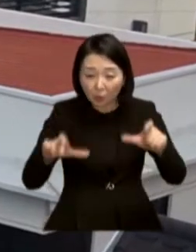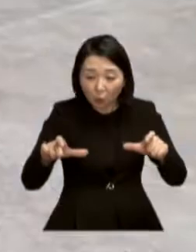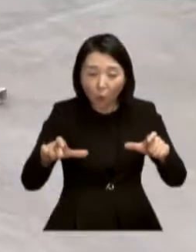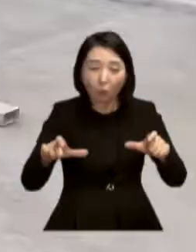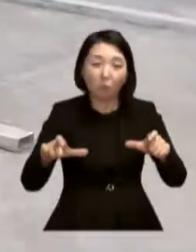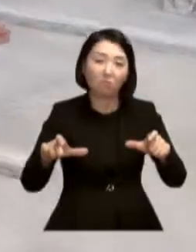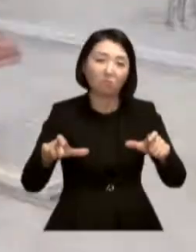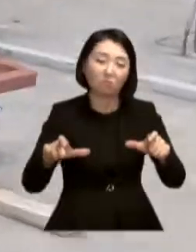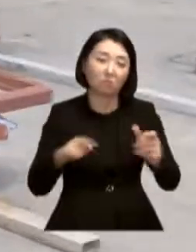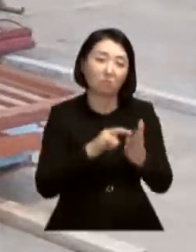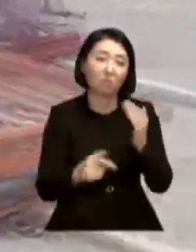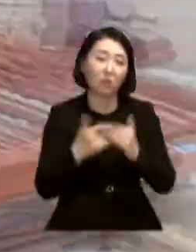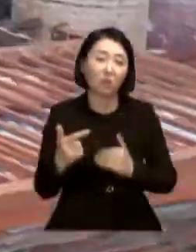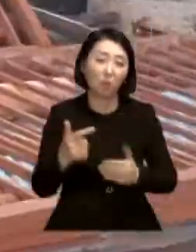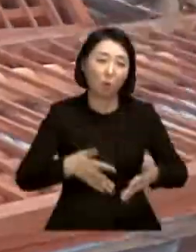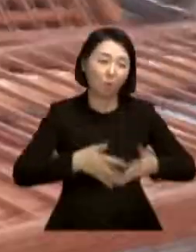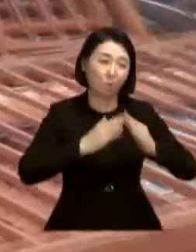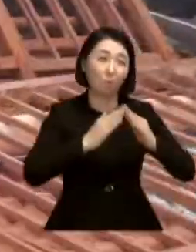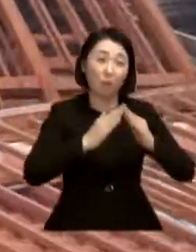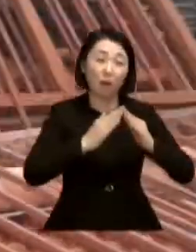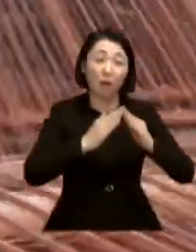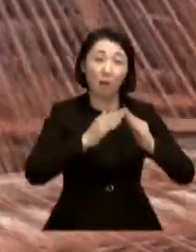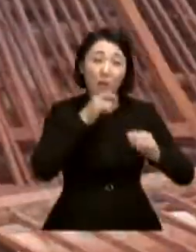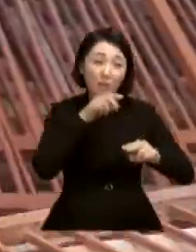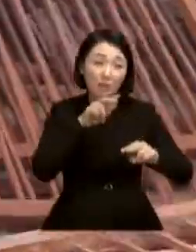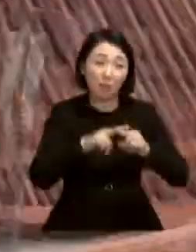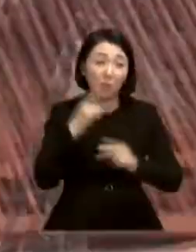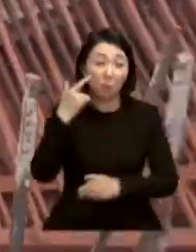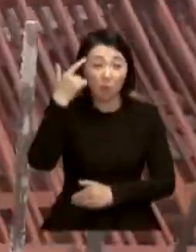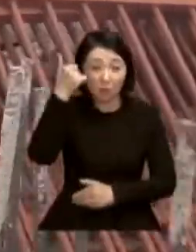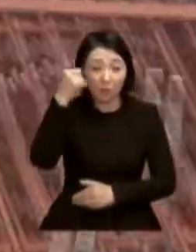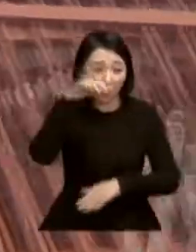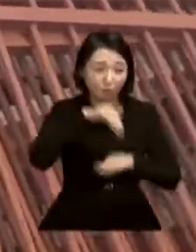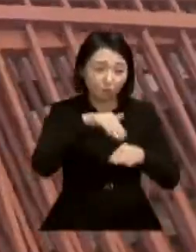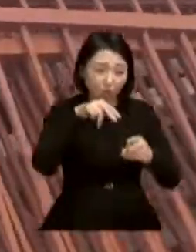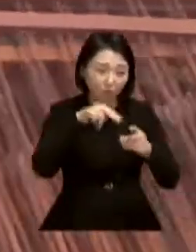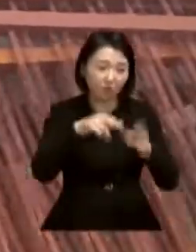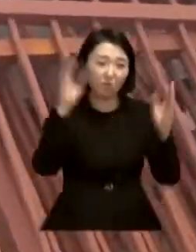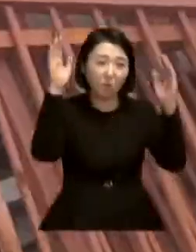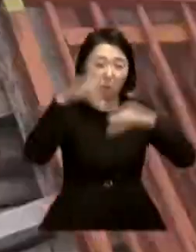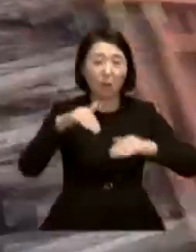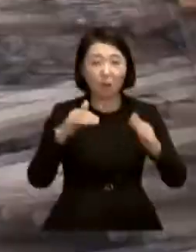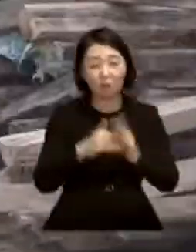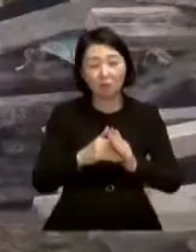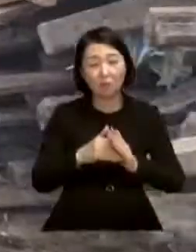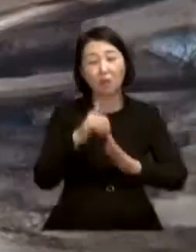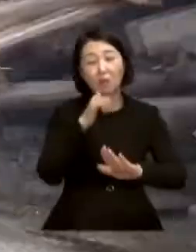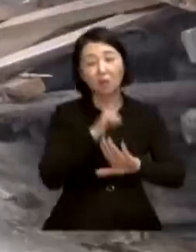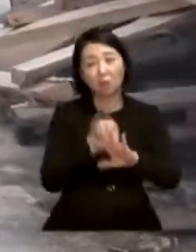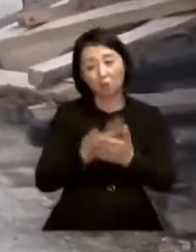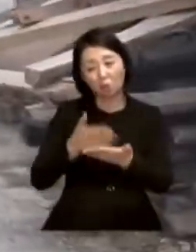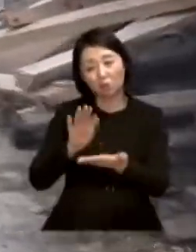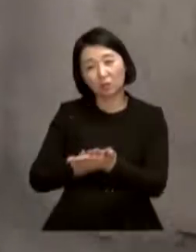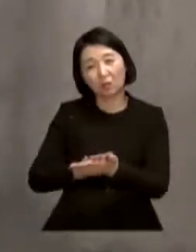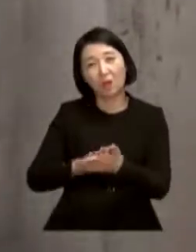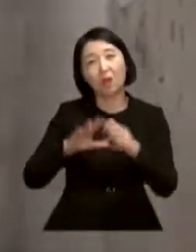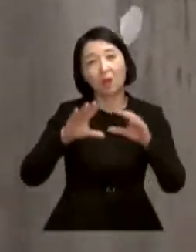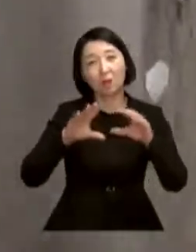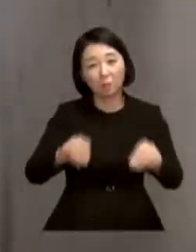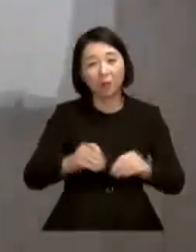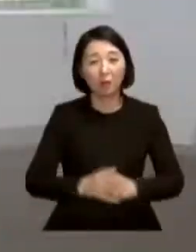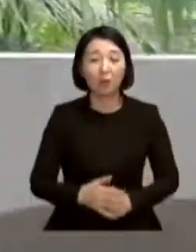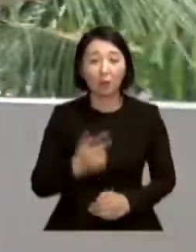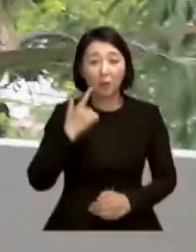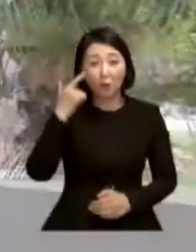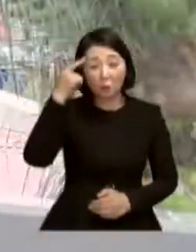받았는데 특히 건축 중이던 샘물 목회자 훈련센터가 태풍으로 무너져 공사가 중단된 것이다. 목회자의